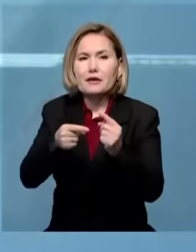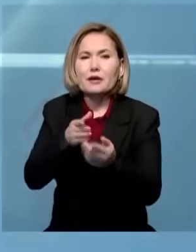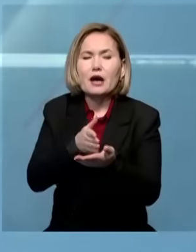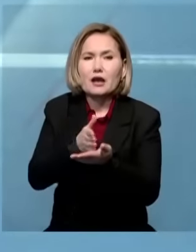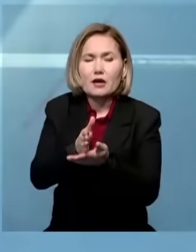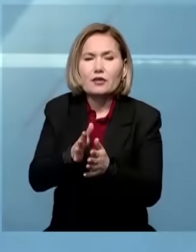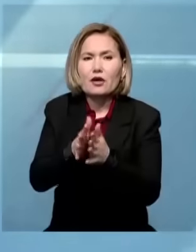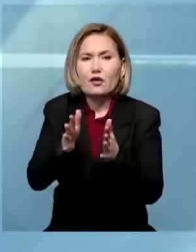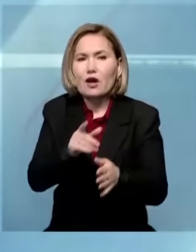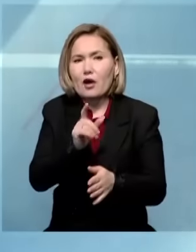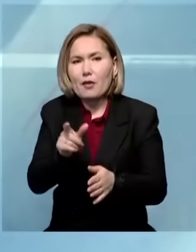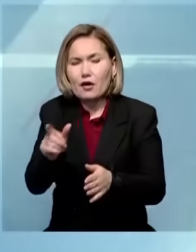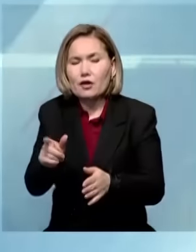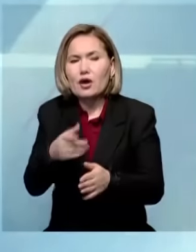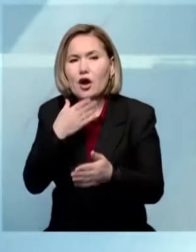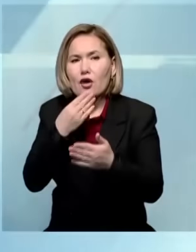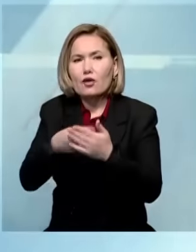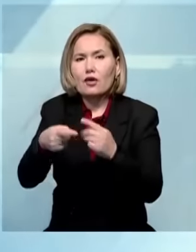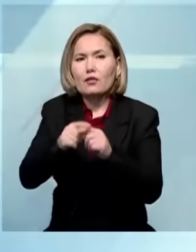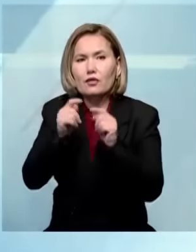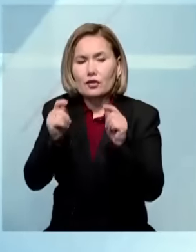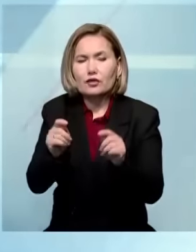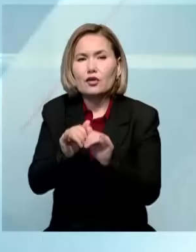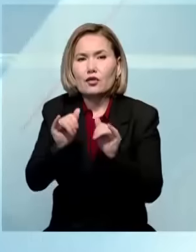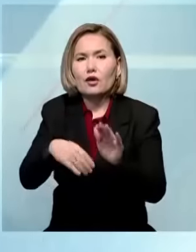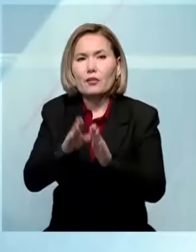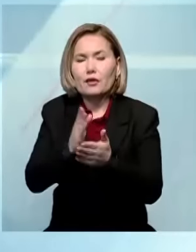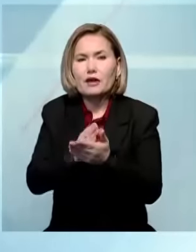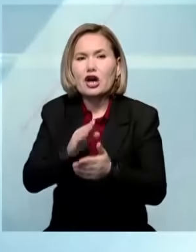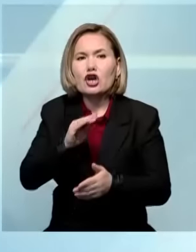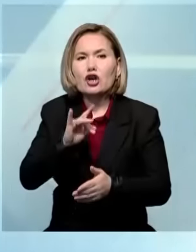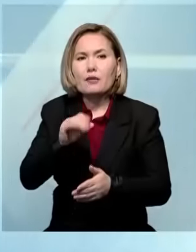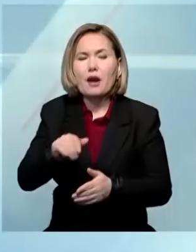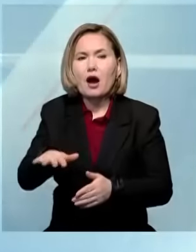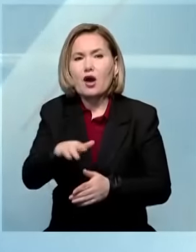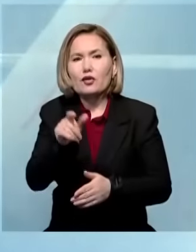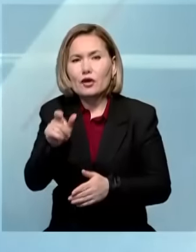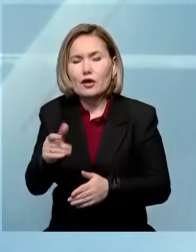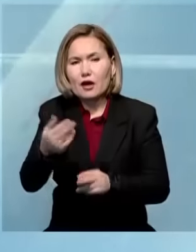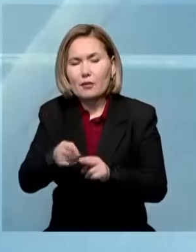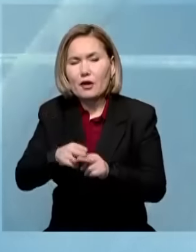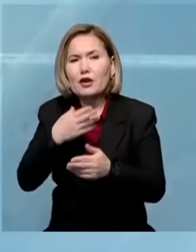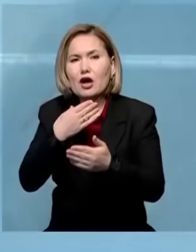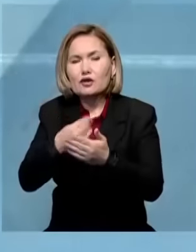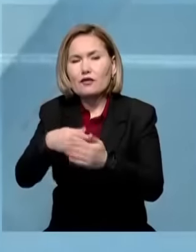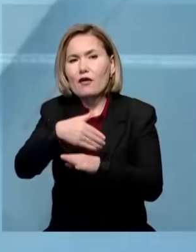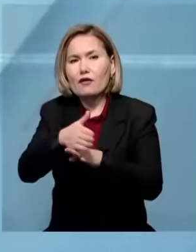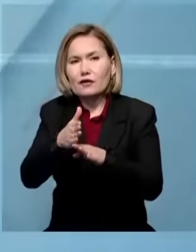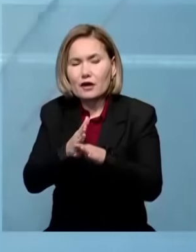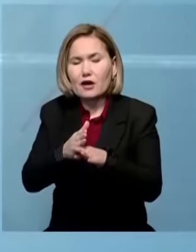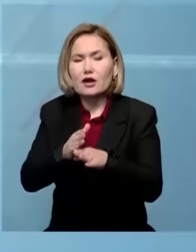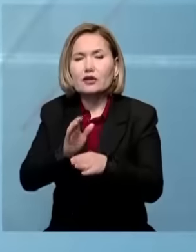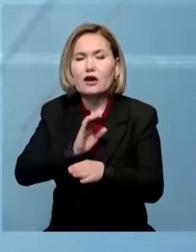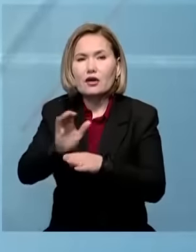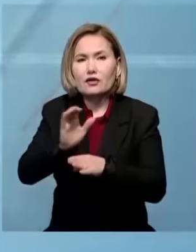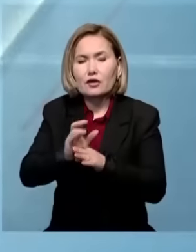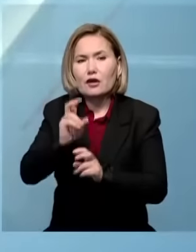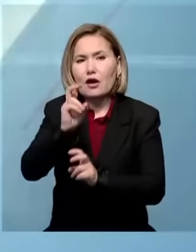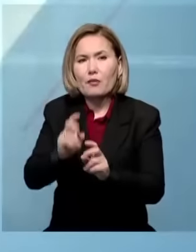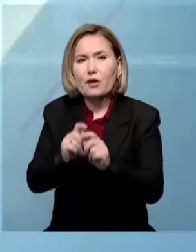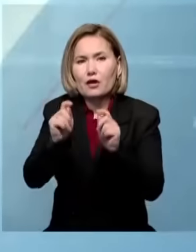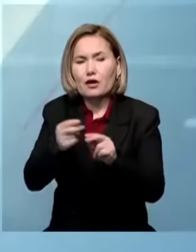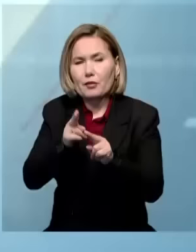бизнеске бет бұрған жандардың саны айтарлықтай артты. Мәселен, Жарма ауданының тұрғыны аяқ киім тігетін шеберхана ашса, Үржарлық азамат